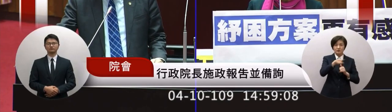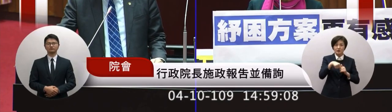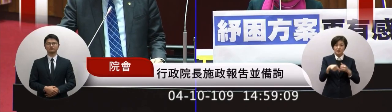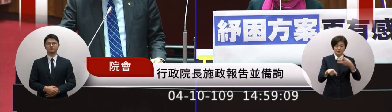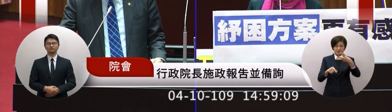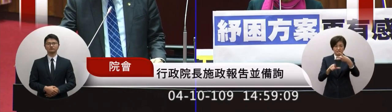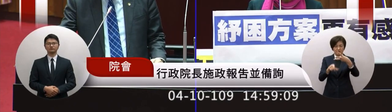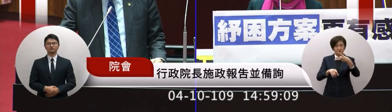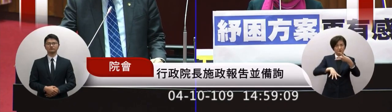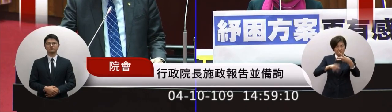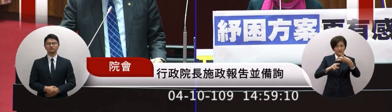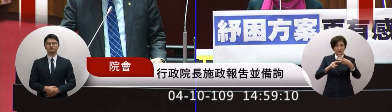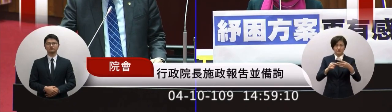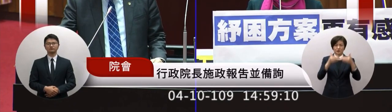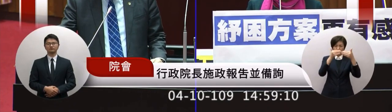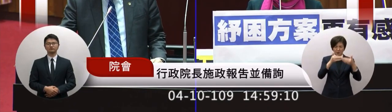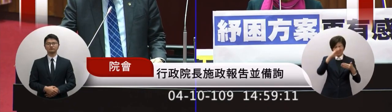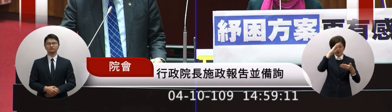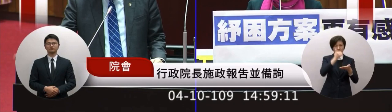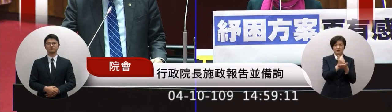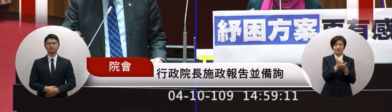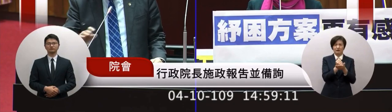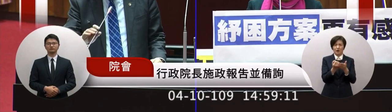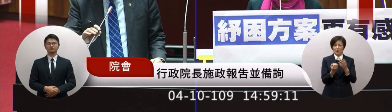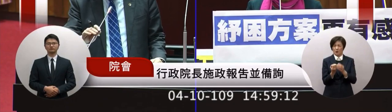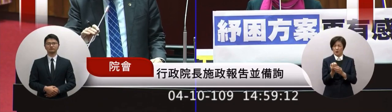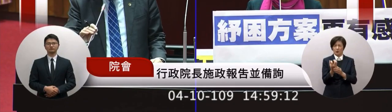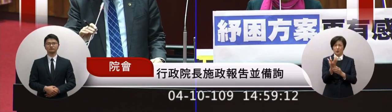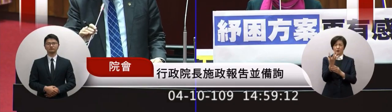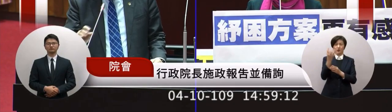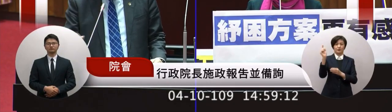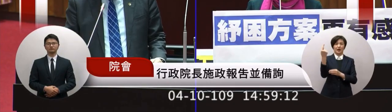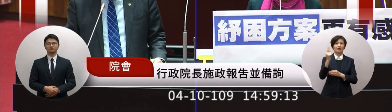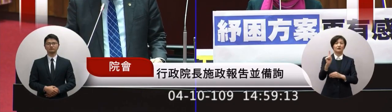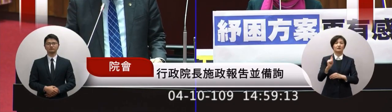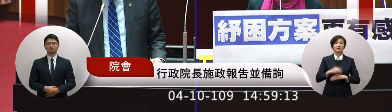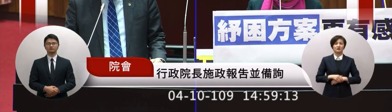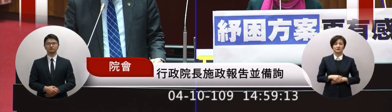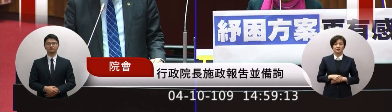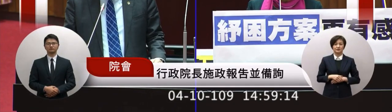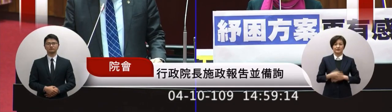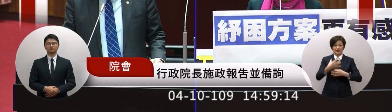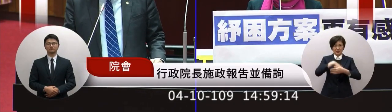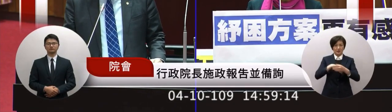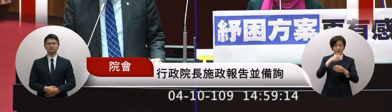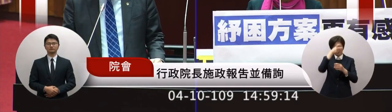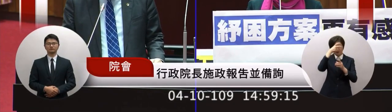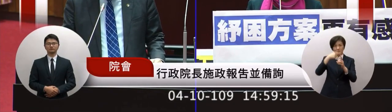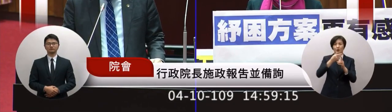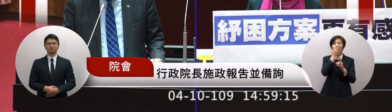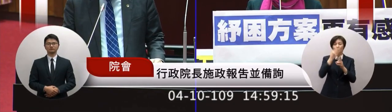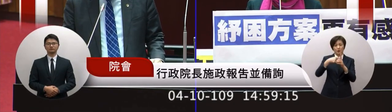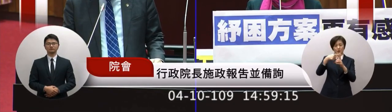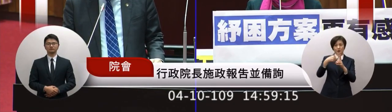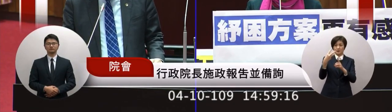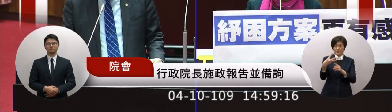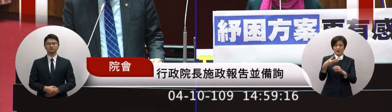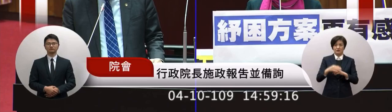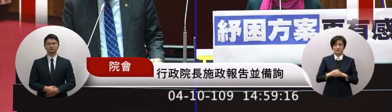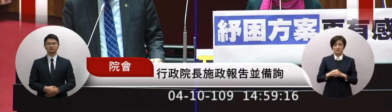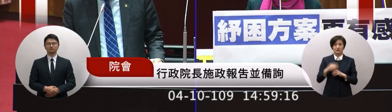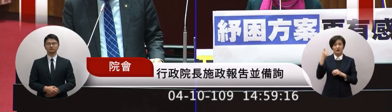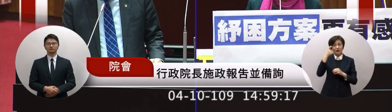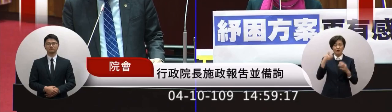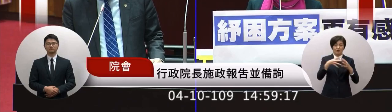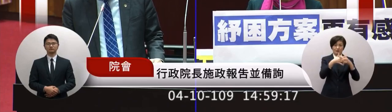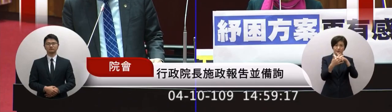3月初开始确诊人数往上冲的最大原因，同列为3级疫区，为什么从欧美返国的